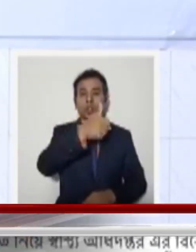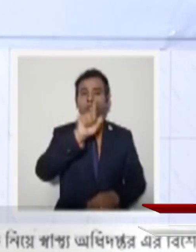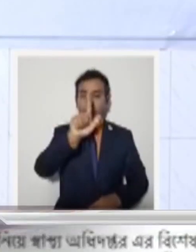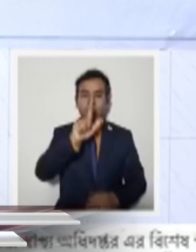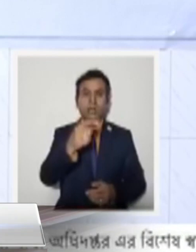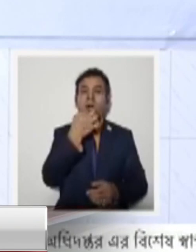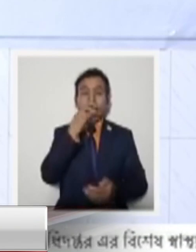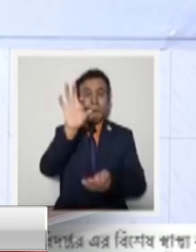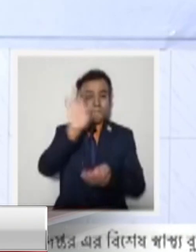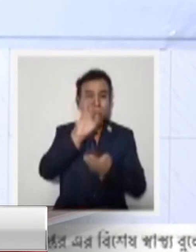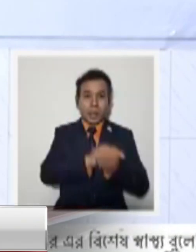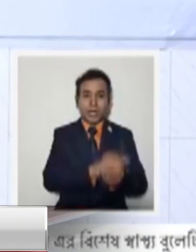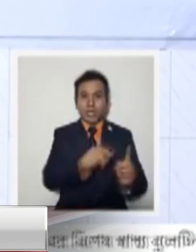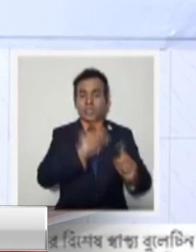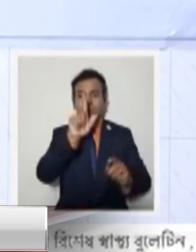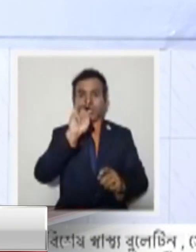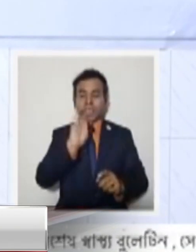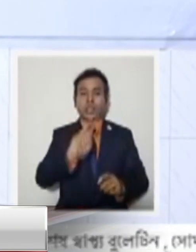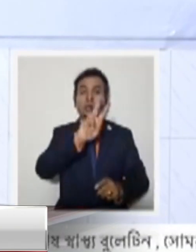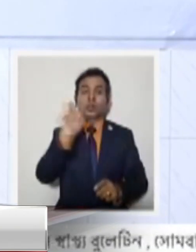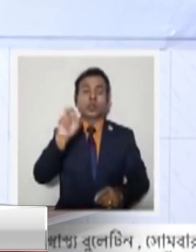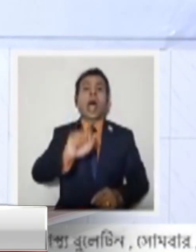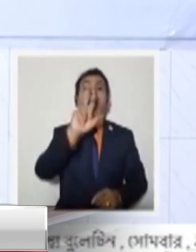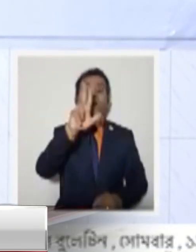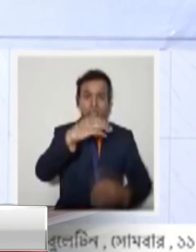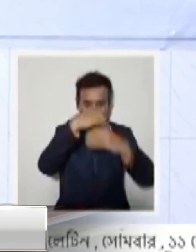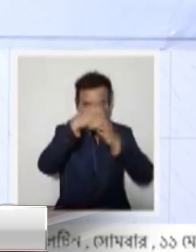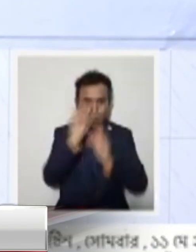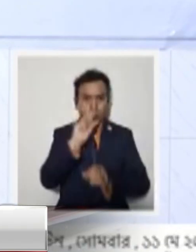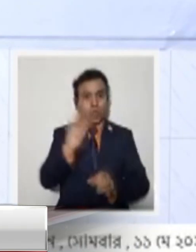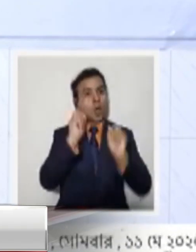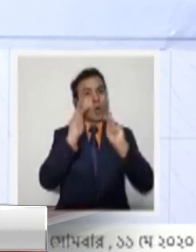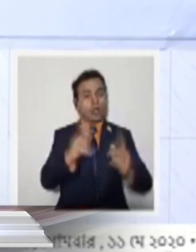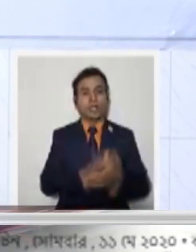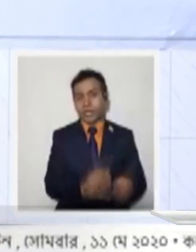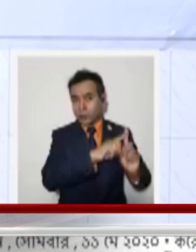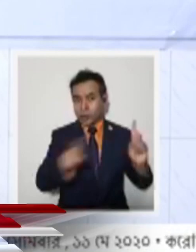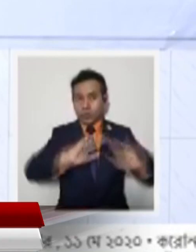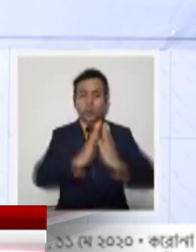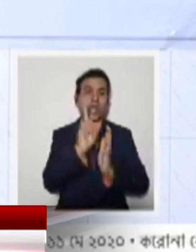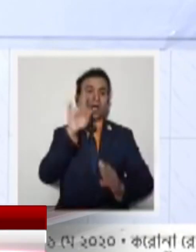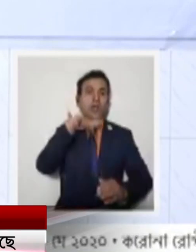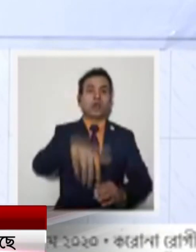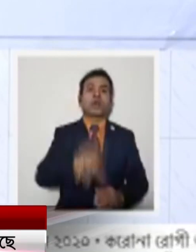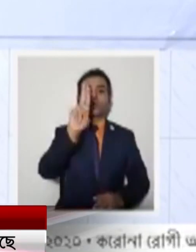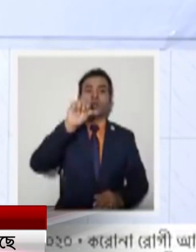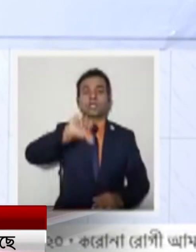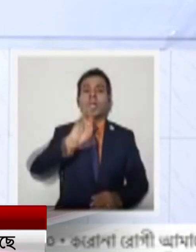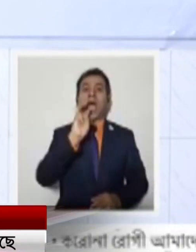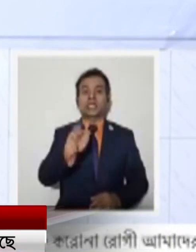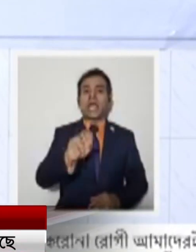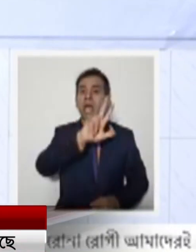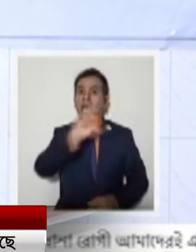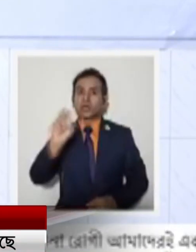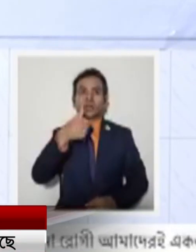মধ্যে আমাদের নমুনা সংগ্রহ হয়েছে 7267 এবং আমরা পরীক্ষা করেছি 7208টি এবং এ পর্যন্ত আমাদের